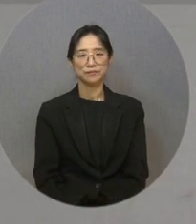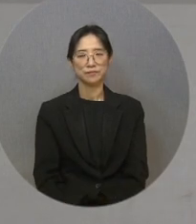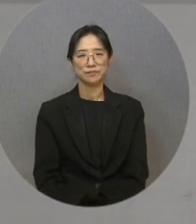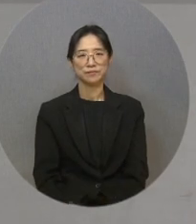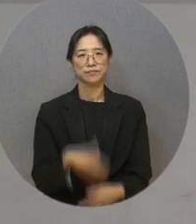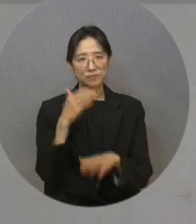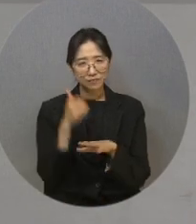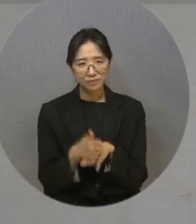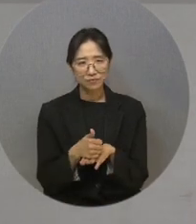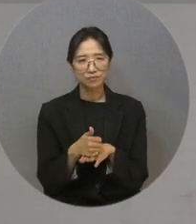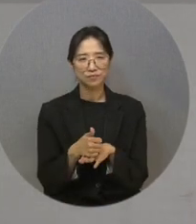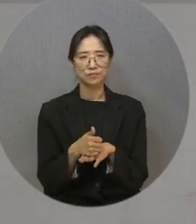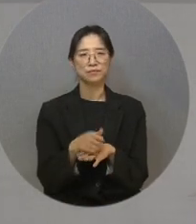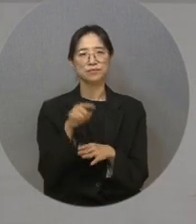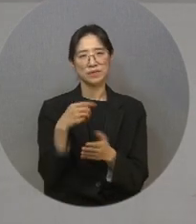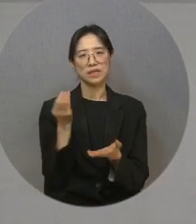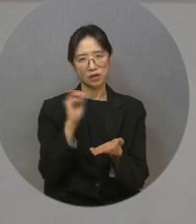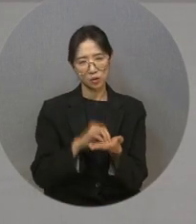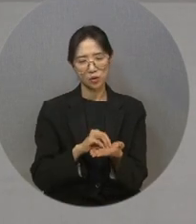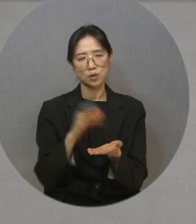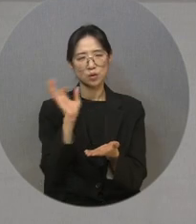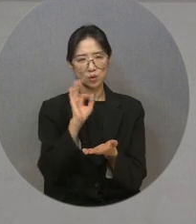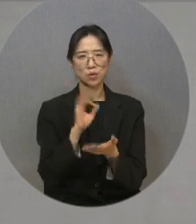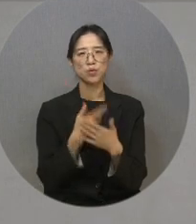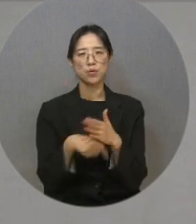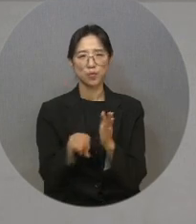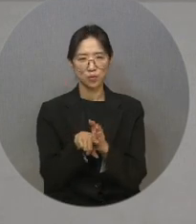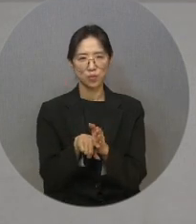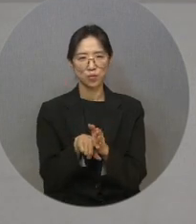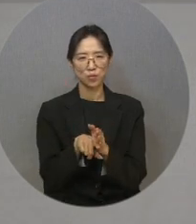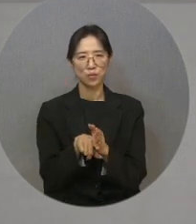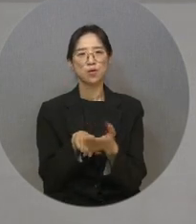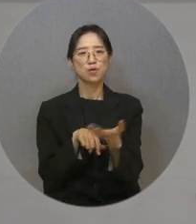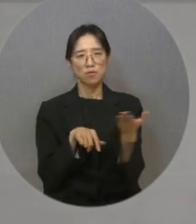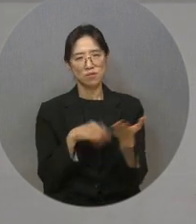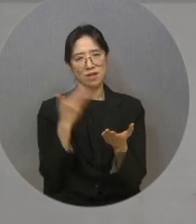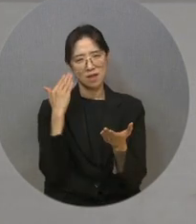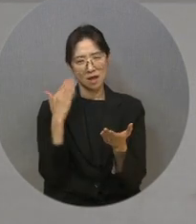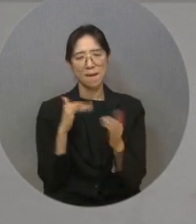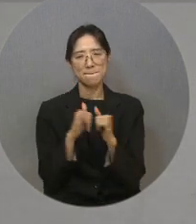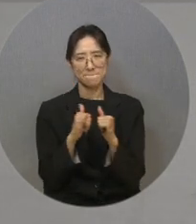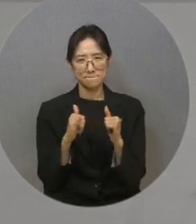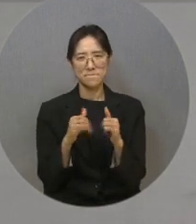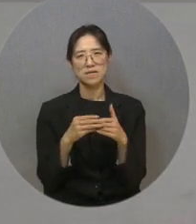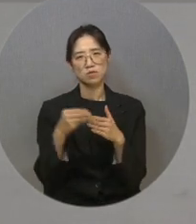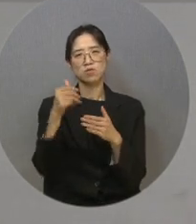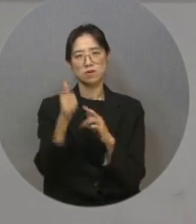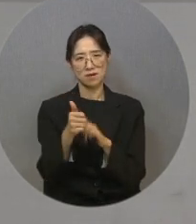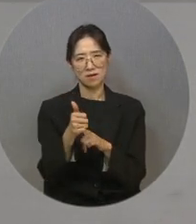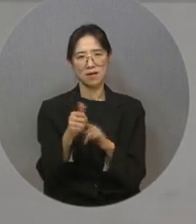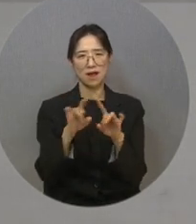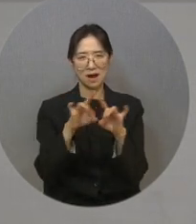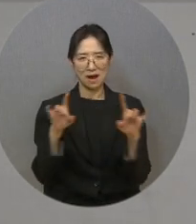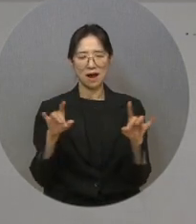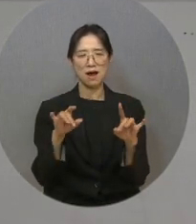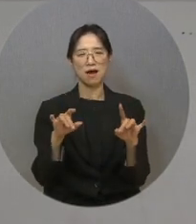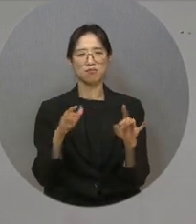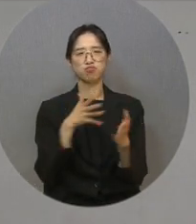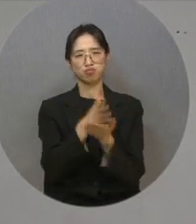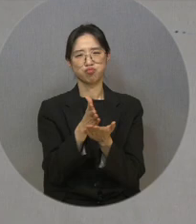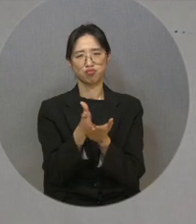그래서 그런 것을 되찾기 위해서 적어도 여러분들이 대한민국의 지도자고 대한민국 각 분야